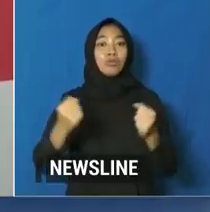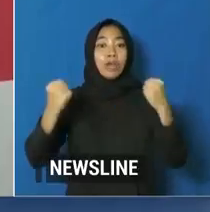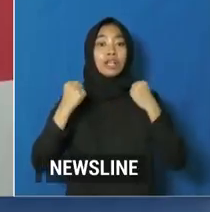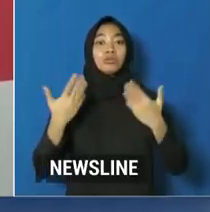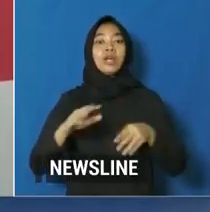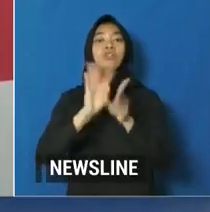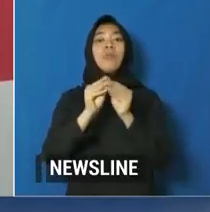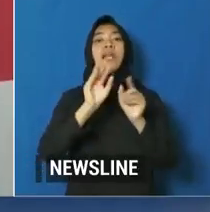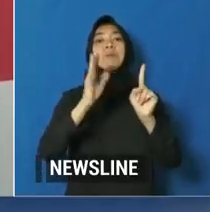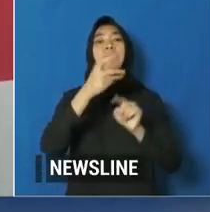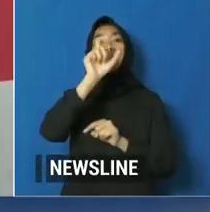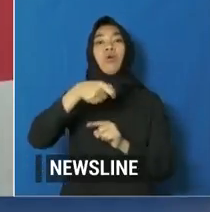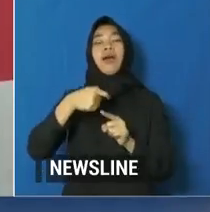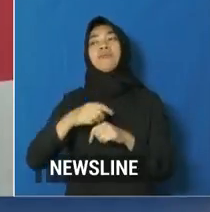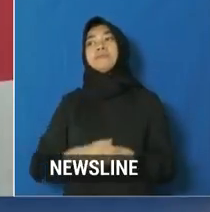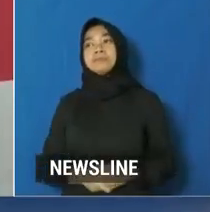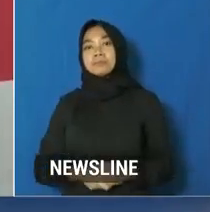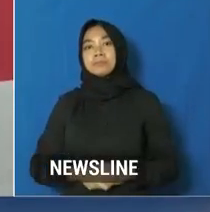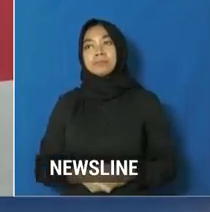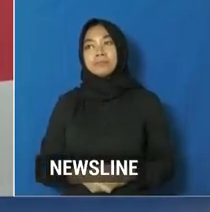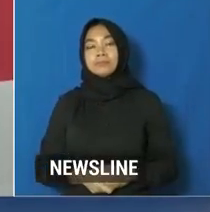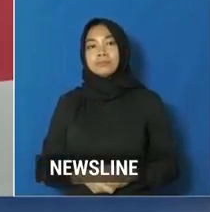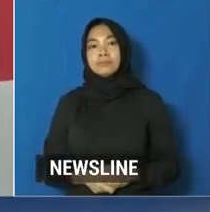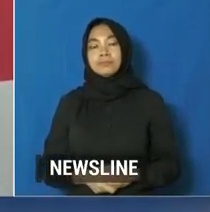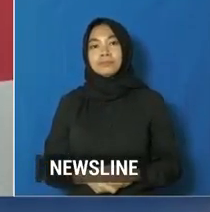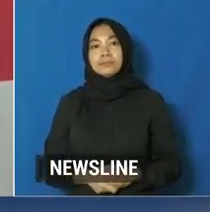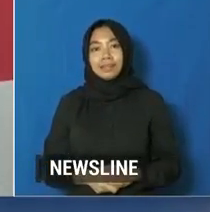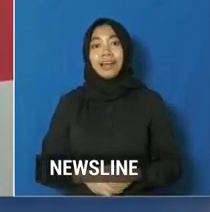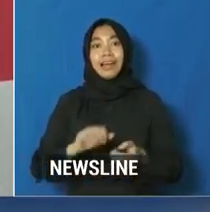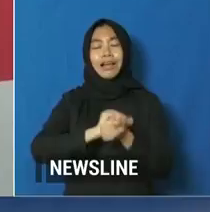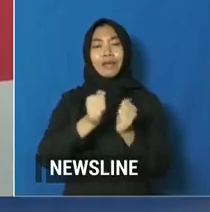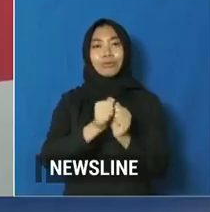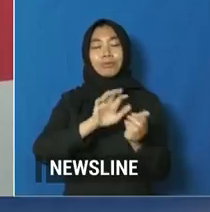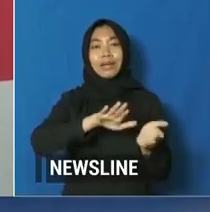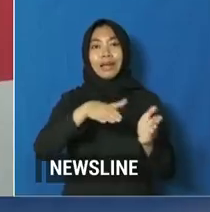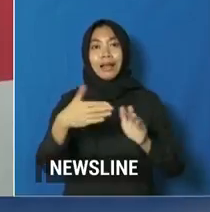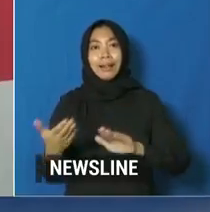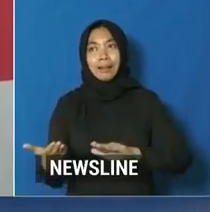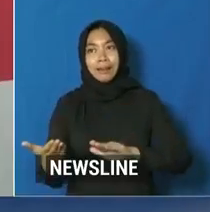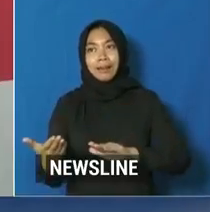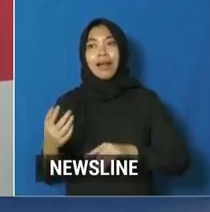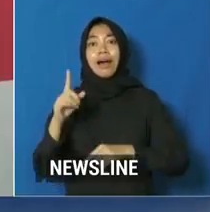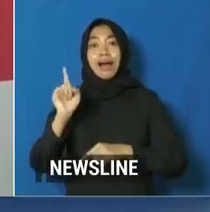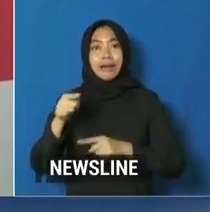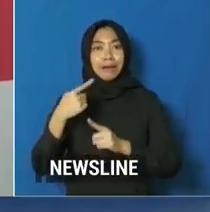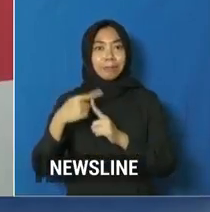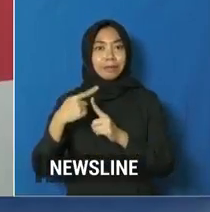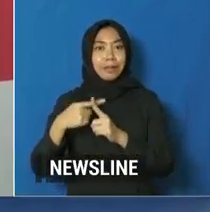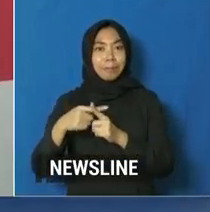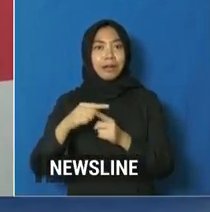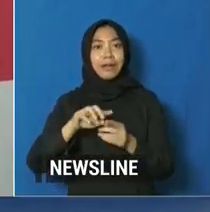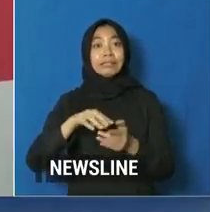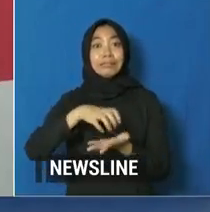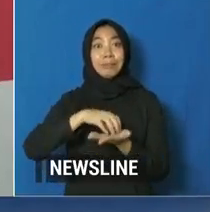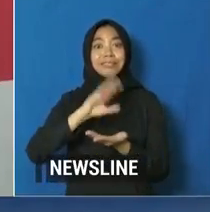15 orang. Kemudian untuk jumlah kasus yang meninggal, ada penambahan jumlah kasus meninggal di